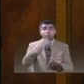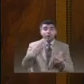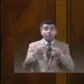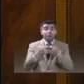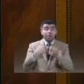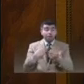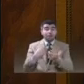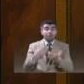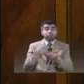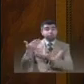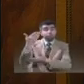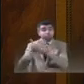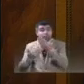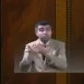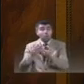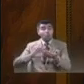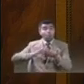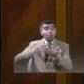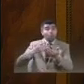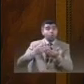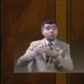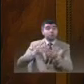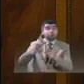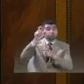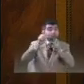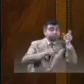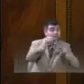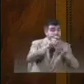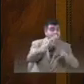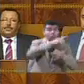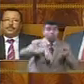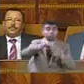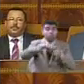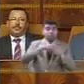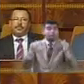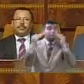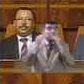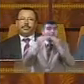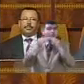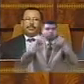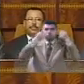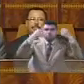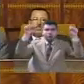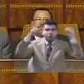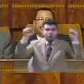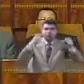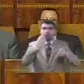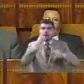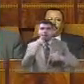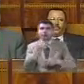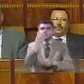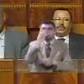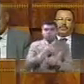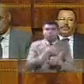تجي تاخذ الاجراءات اللي فيها المصلحه ديال الشعب وديال المجتمع، تنوضوا تبداو تتعايروا،